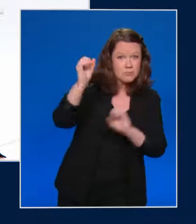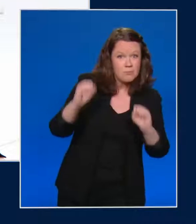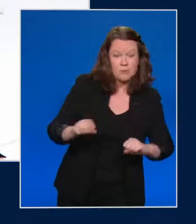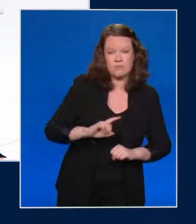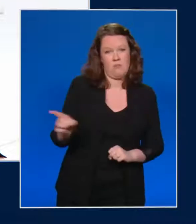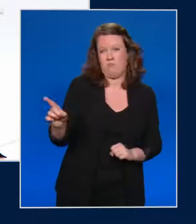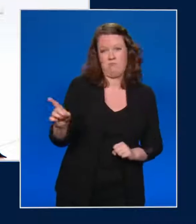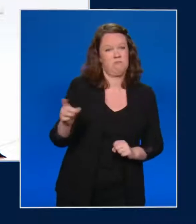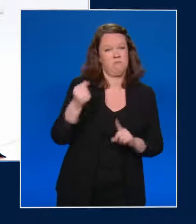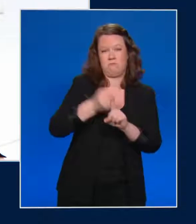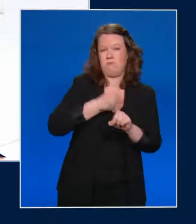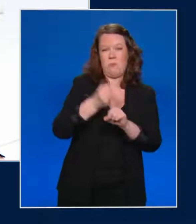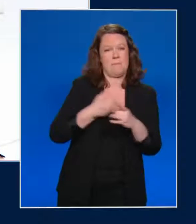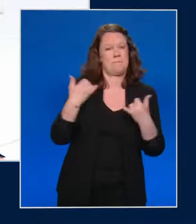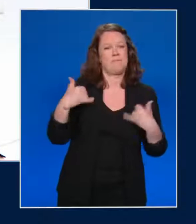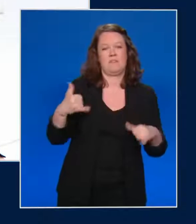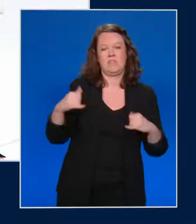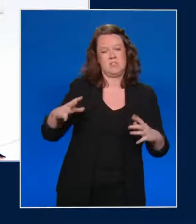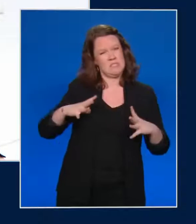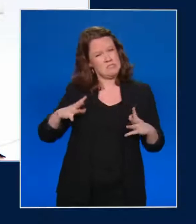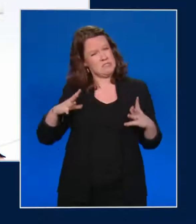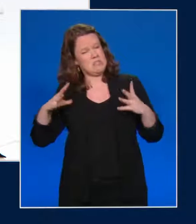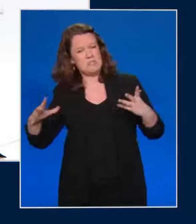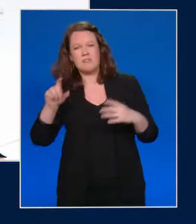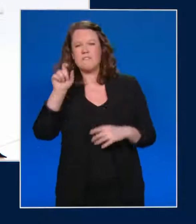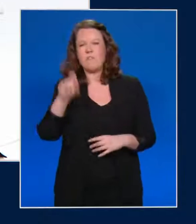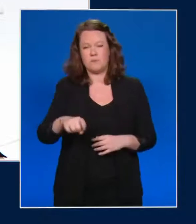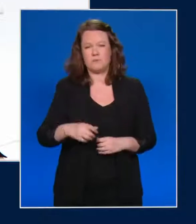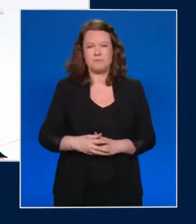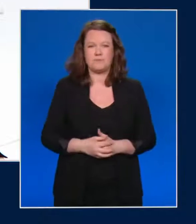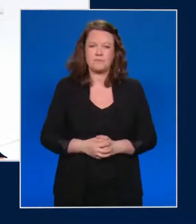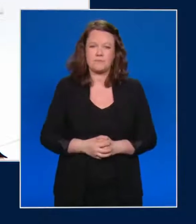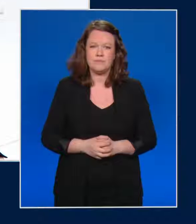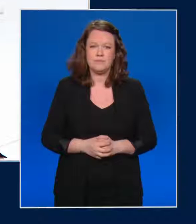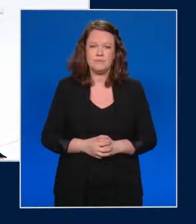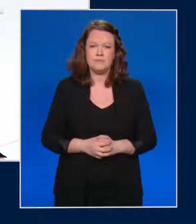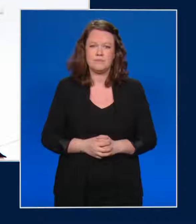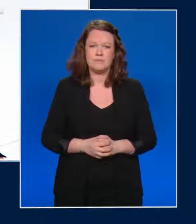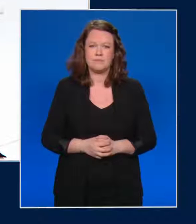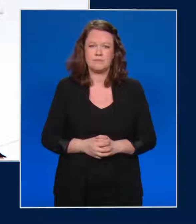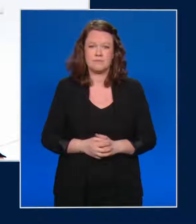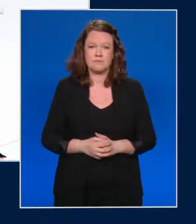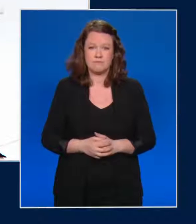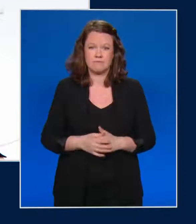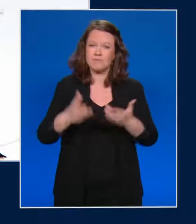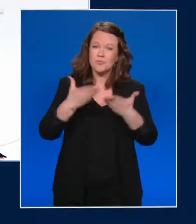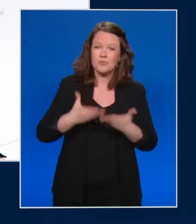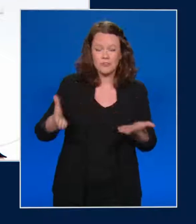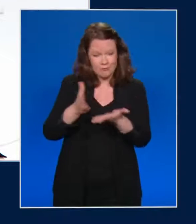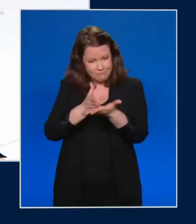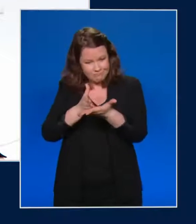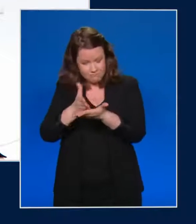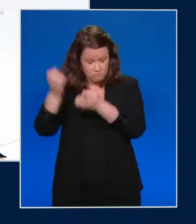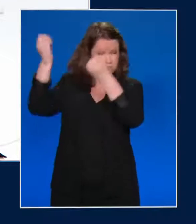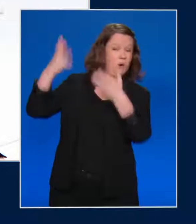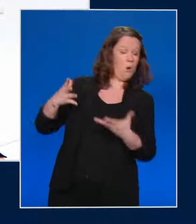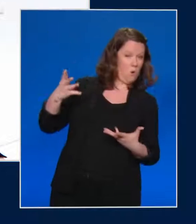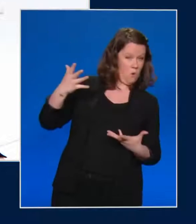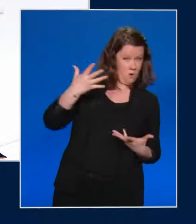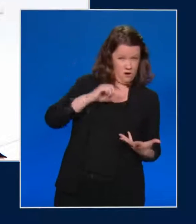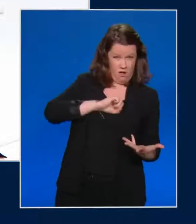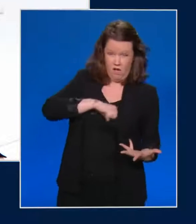un combat de chaque instant à ce retour brutal du tragique dans l'histoire nous nous devons de répondre par